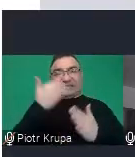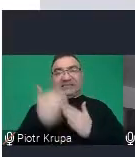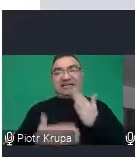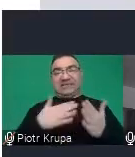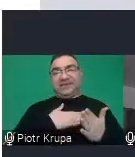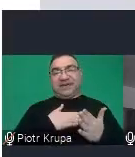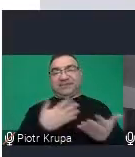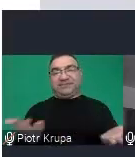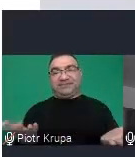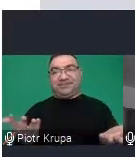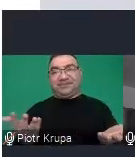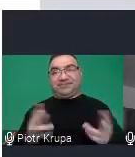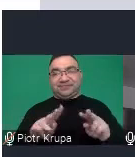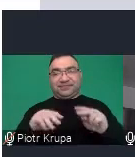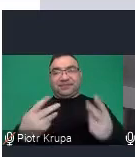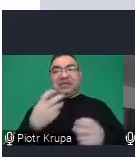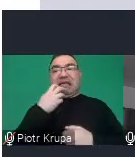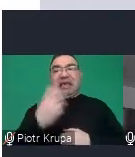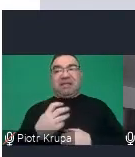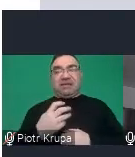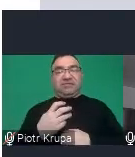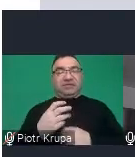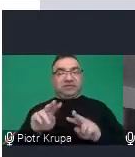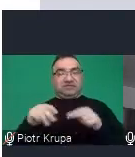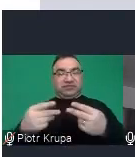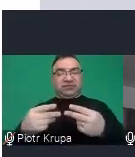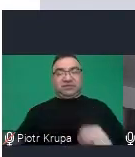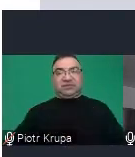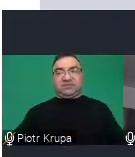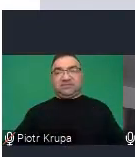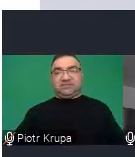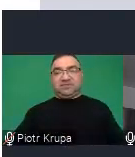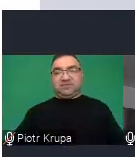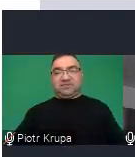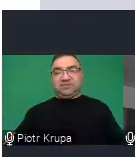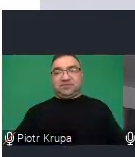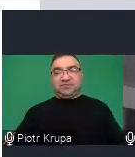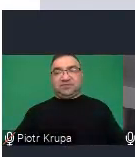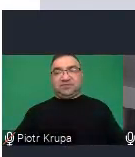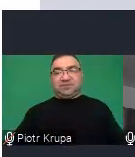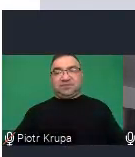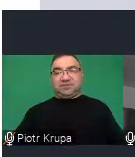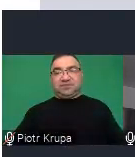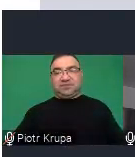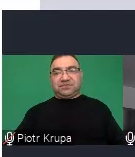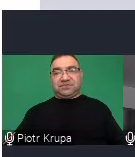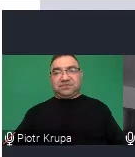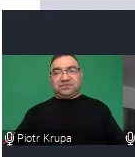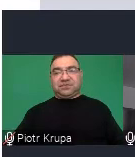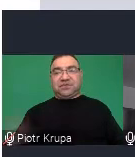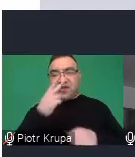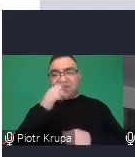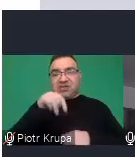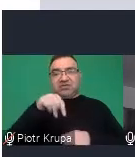na przesyle energii cieplnej do węzła grupowego. Na dolnym slajdzie widzą Państwo, jak to będzie